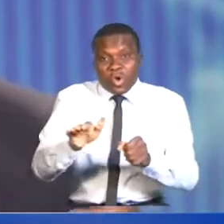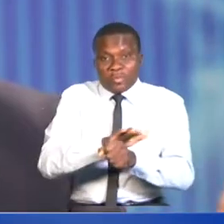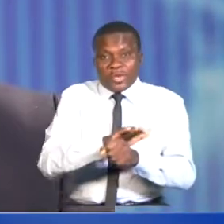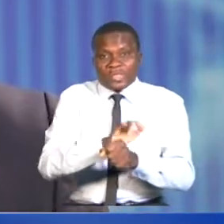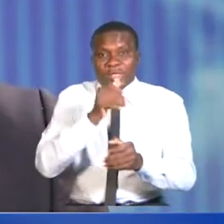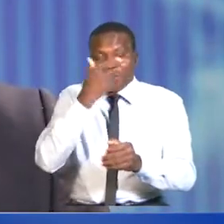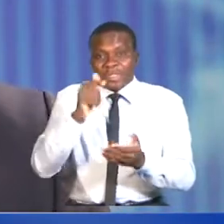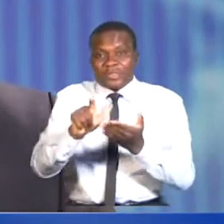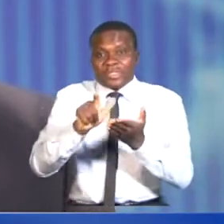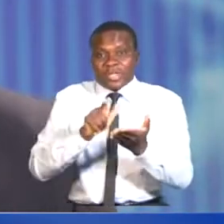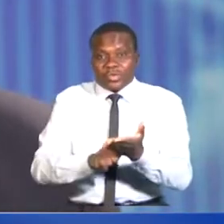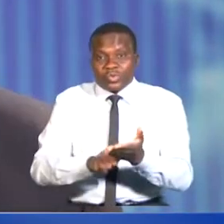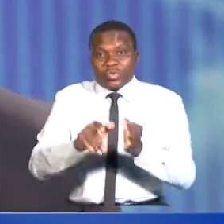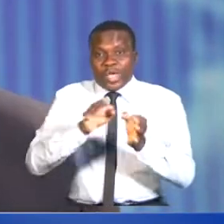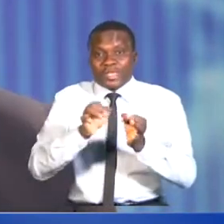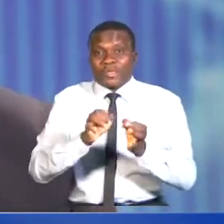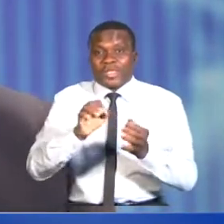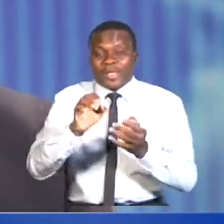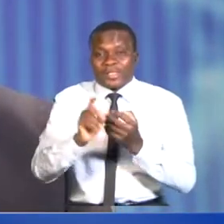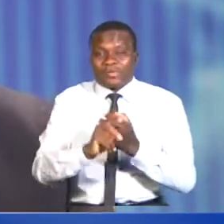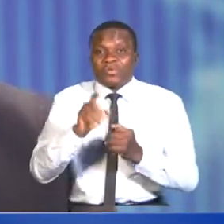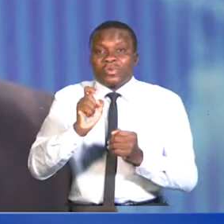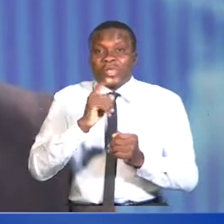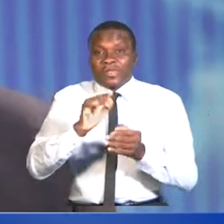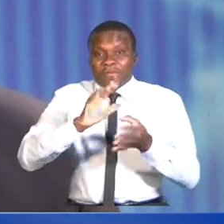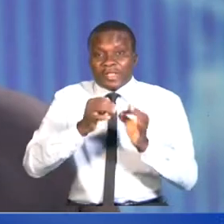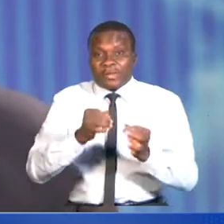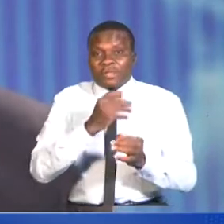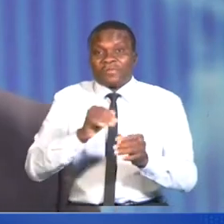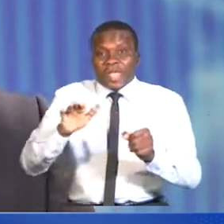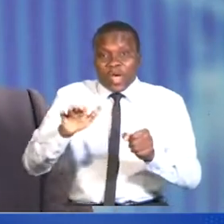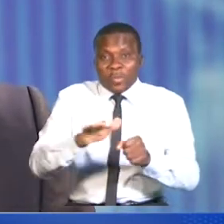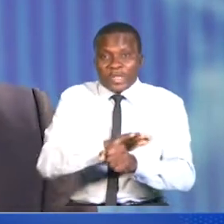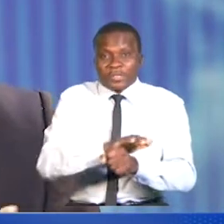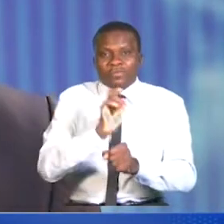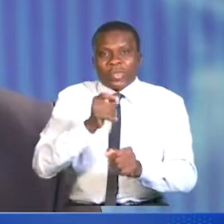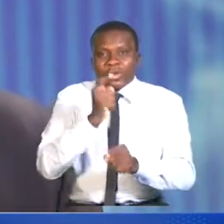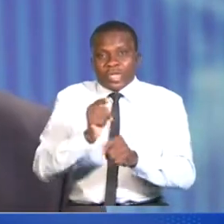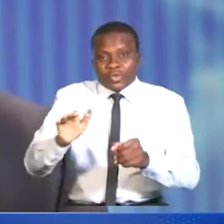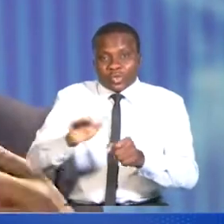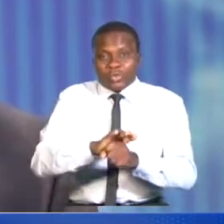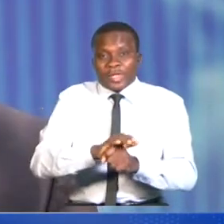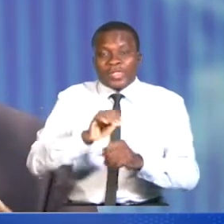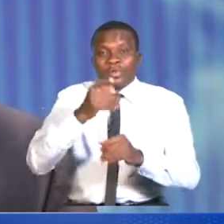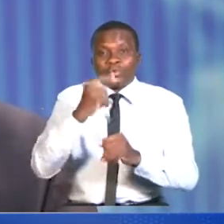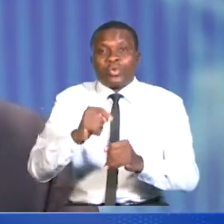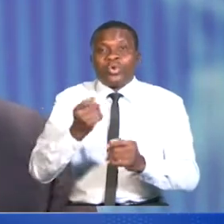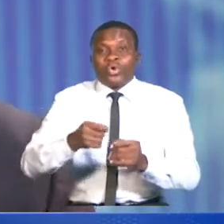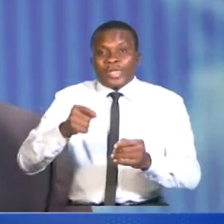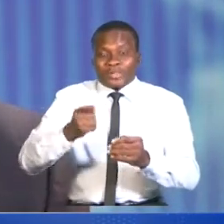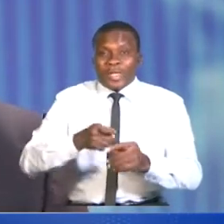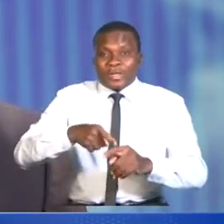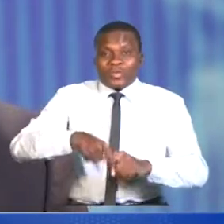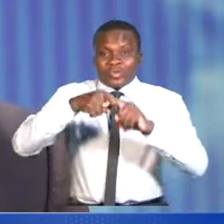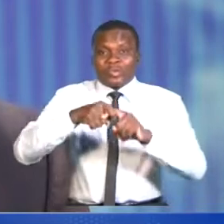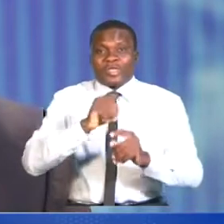puisque c'est une loi explicative bon une voi interprétative et complétive on a juste complété en ce qui concerne la destitution des